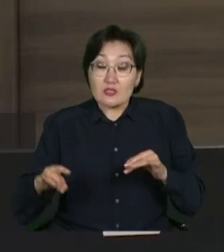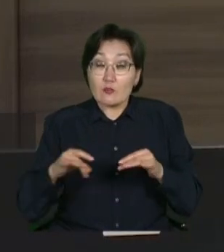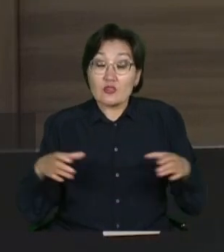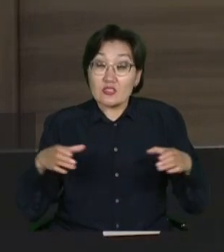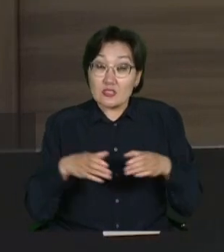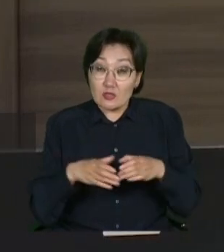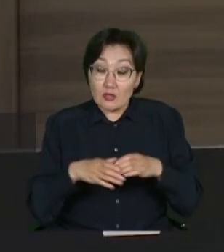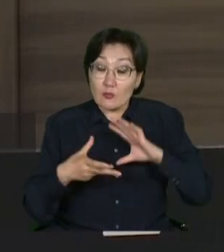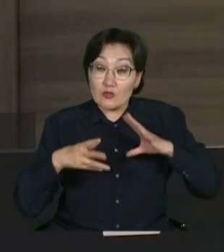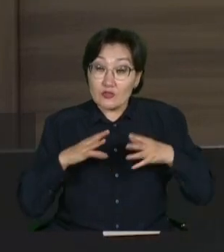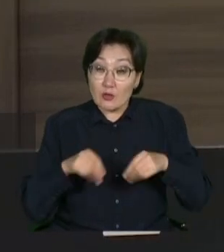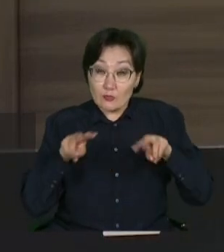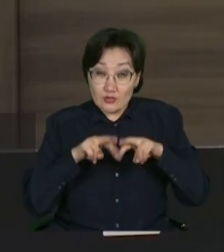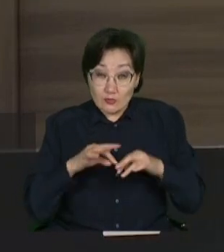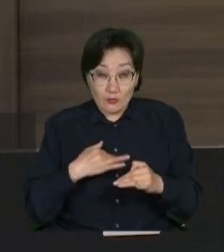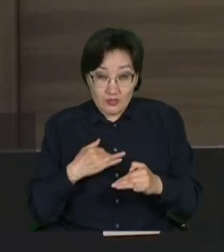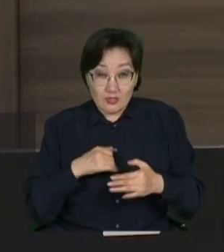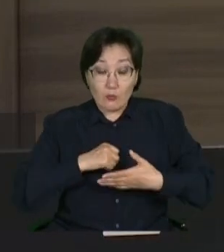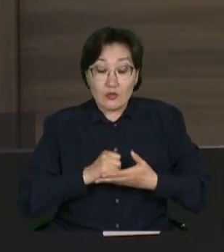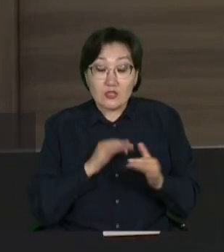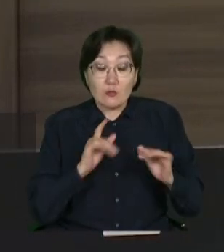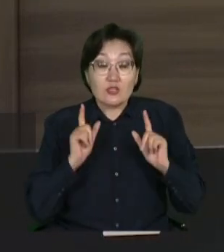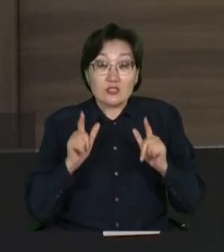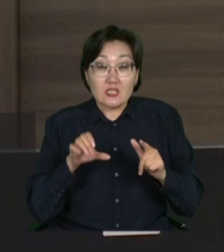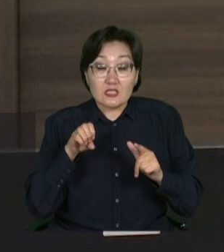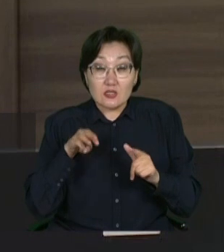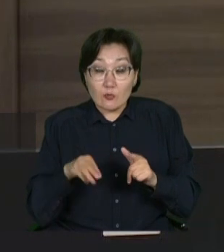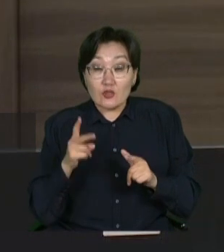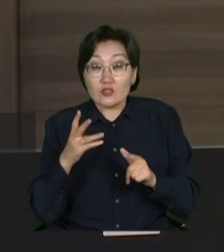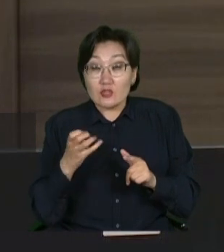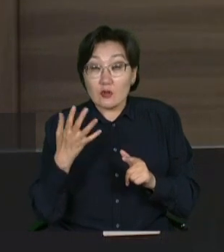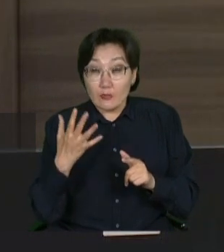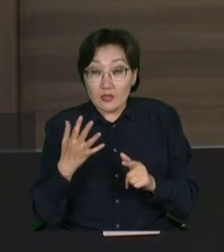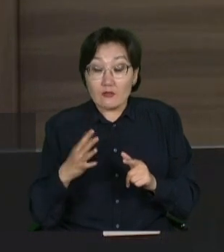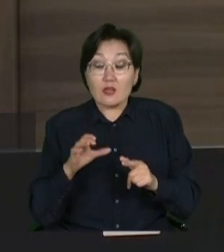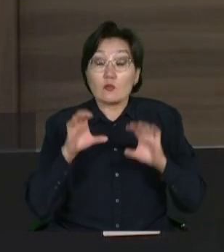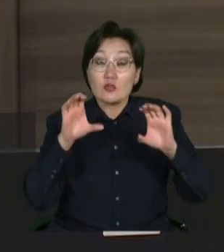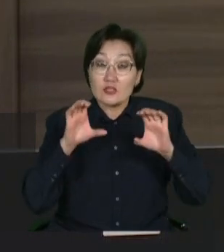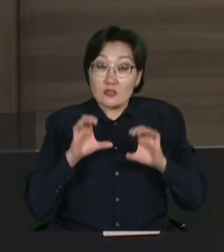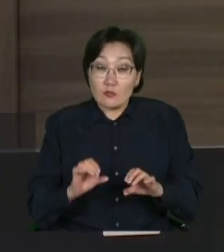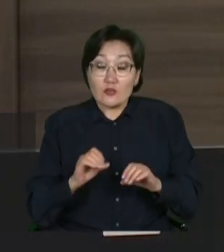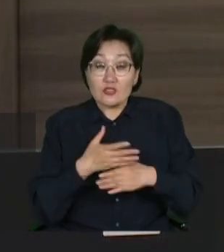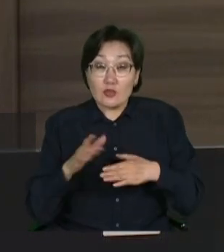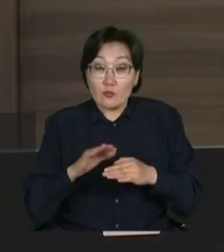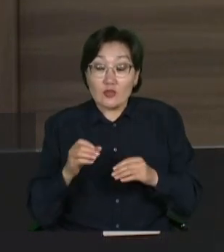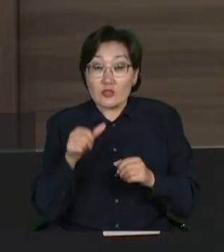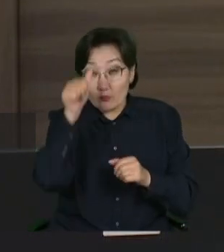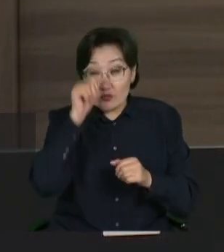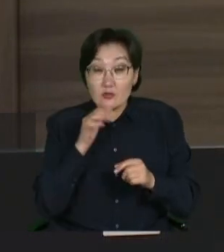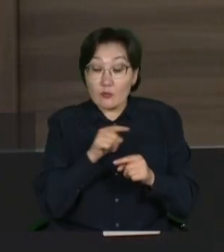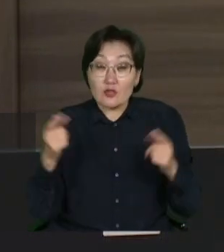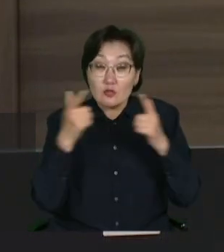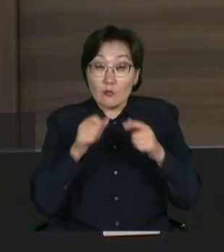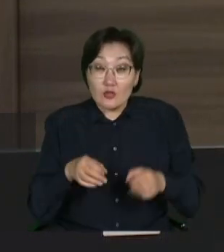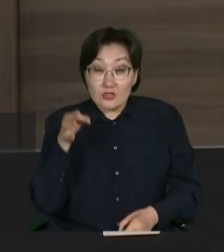сведения. О результатах рассмотрения и о принятых мерах согласно статье 405 Уголовно-процессуального кодекса не позднее, чем в месячный срок сообщить